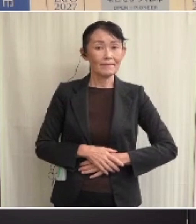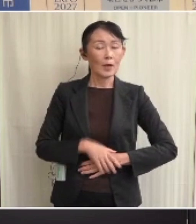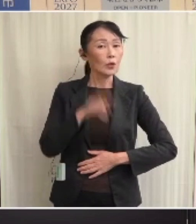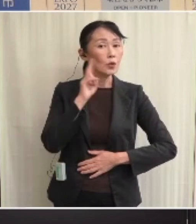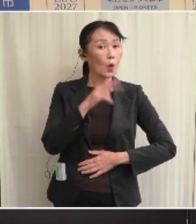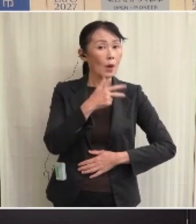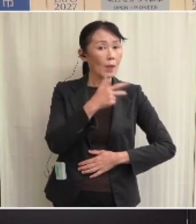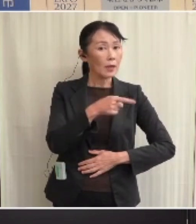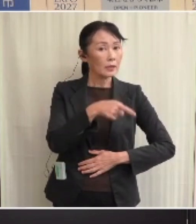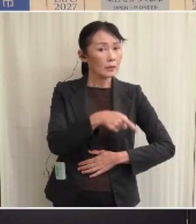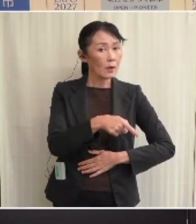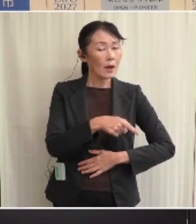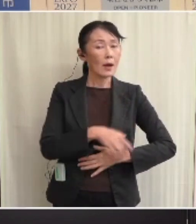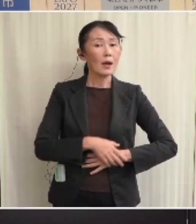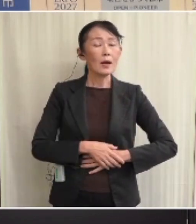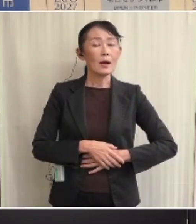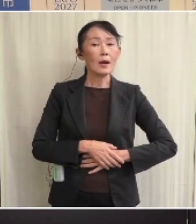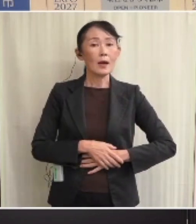横浜では、